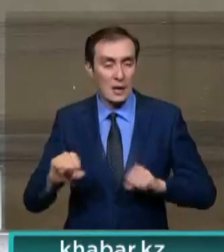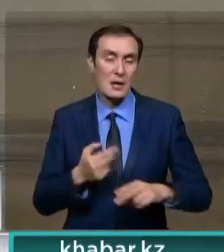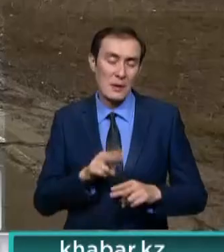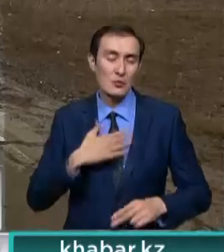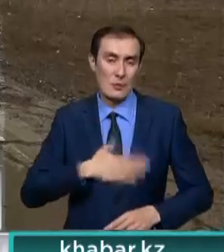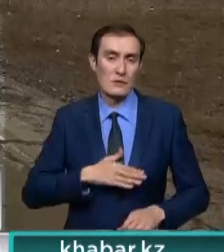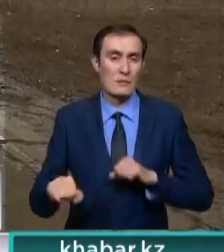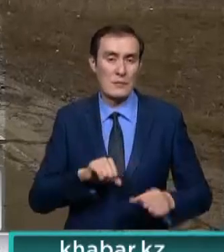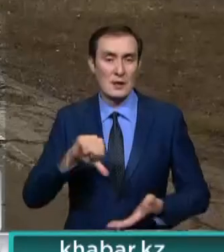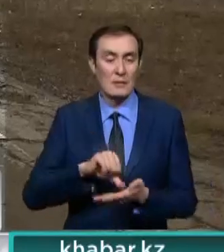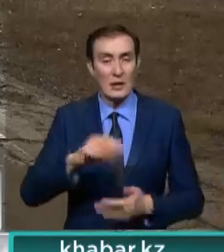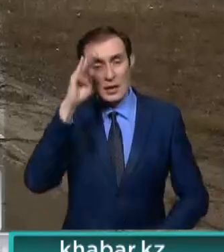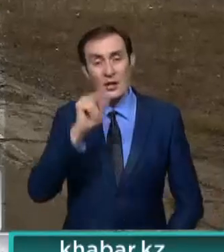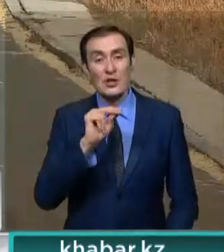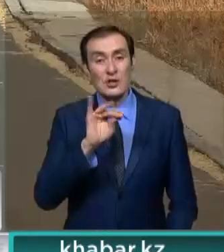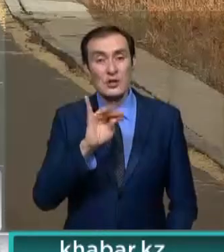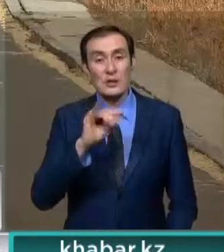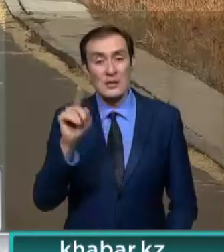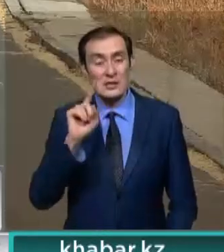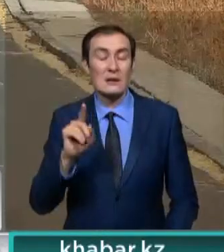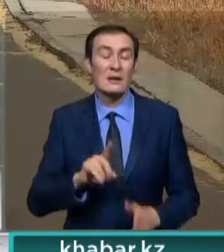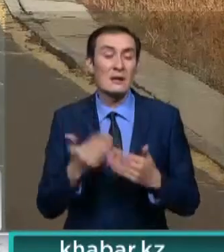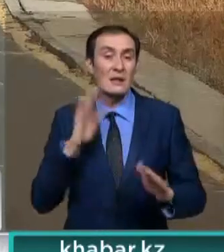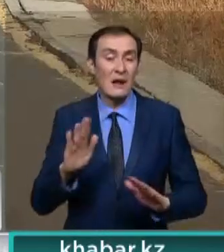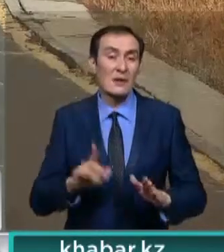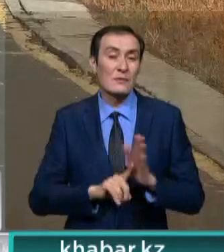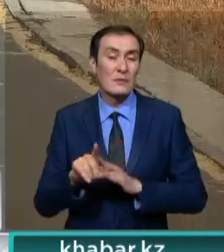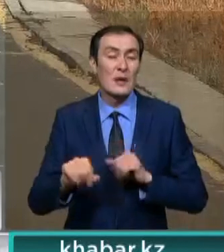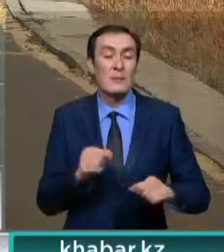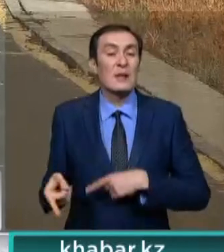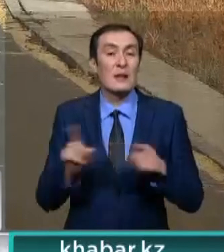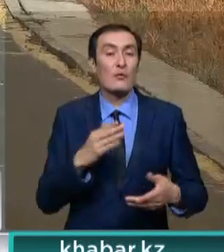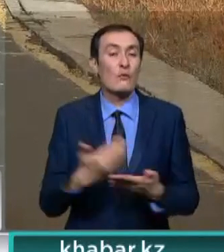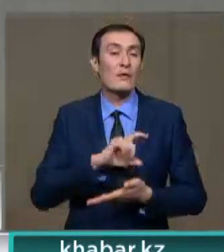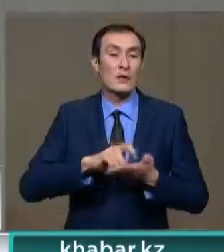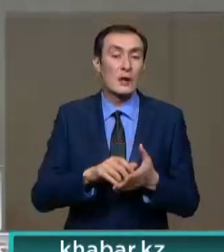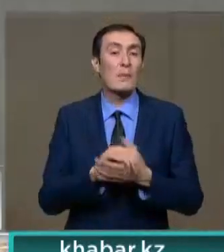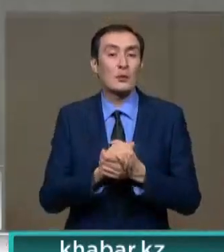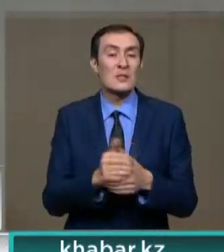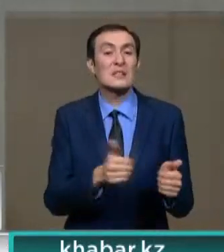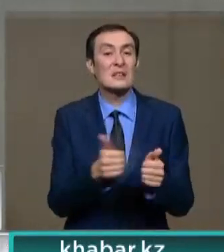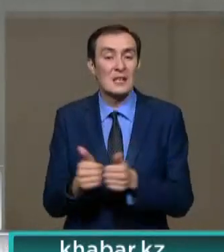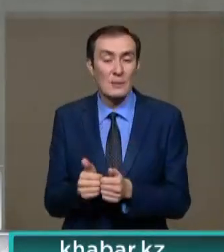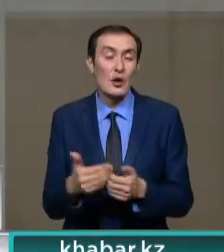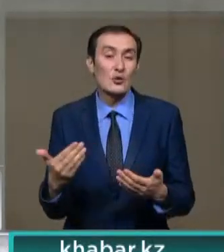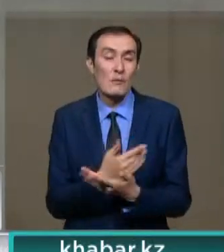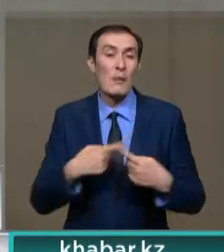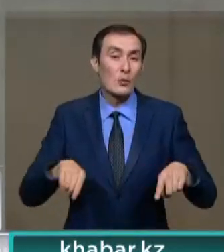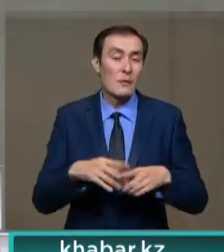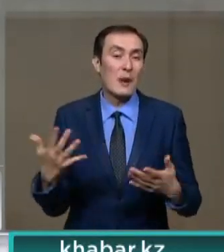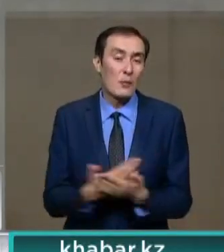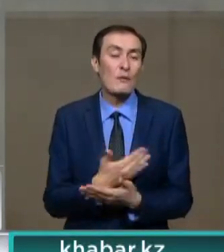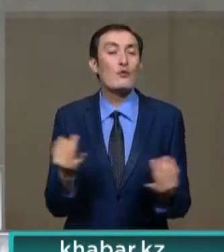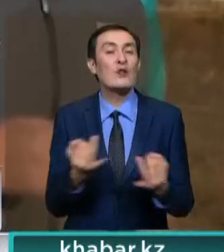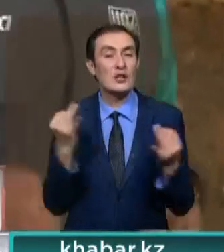данный челлендж. Чингиз бегает относительно недавно. Несколько месяцев назад переехал в новую квартиру и тут же подружился с соседями. С новым окружением приобрел и